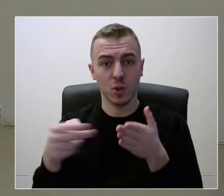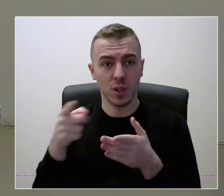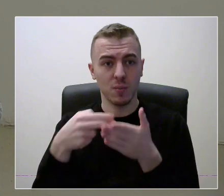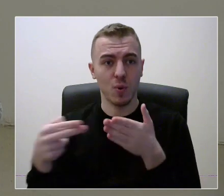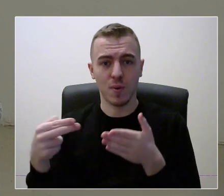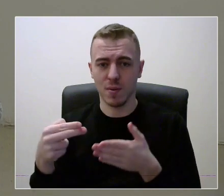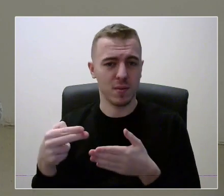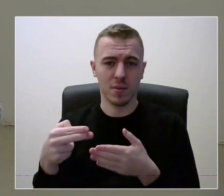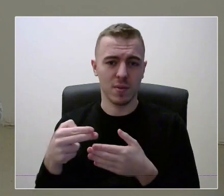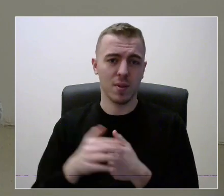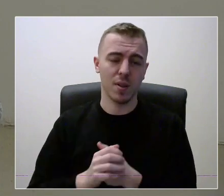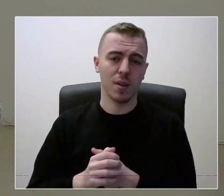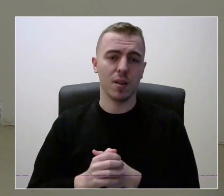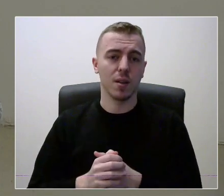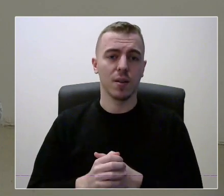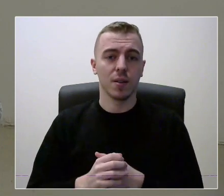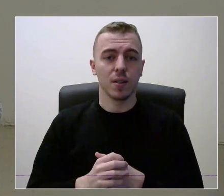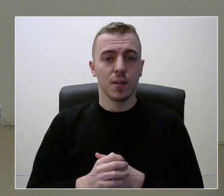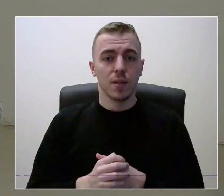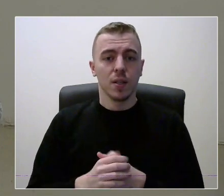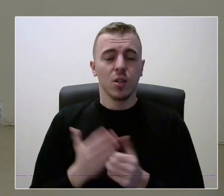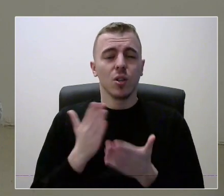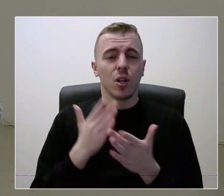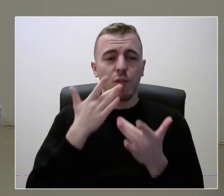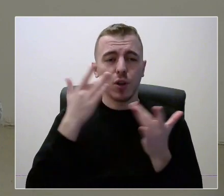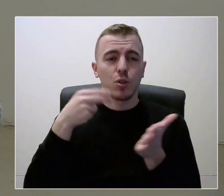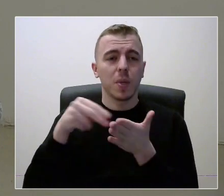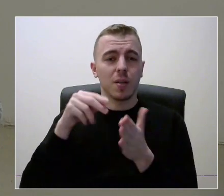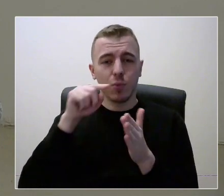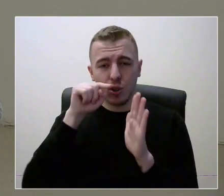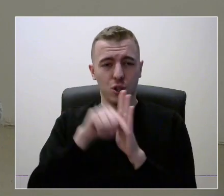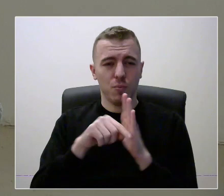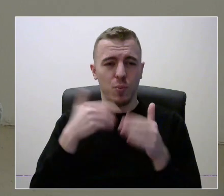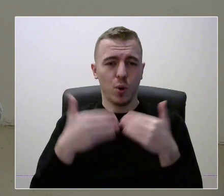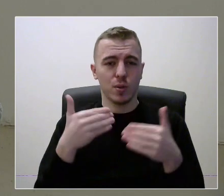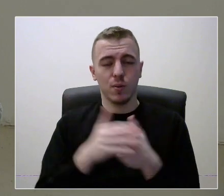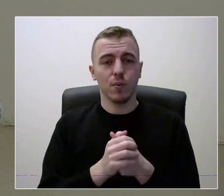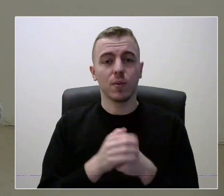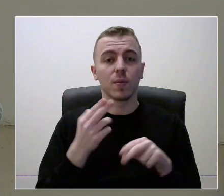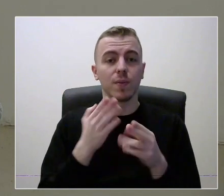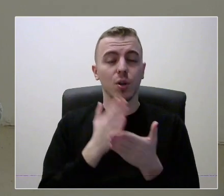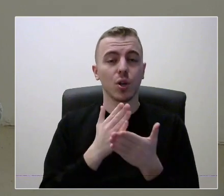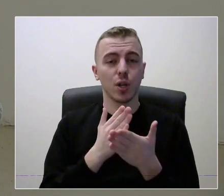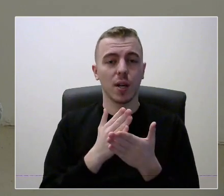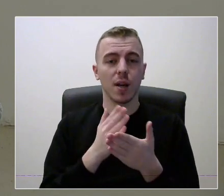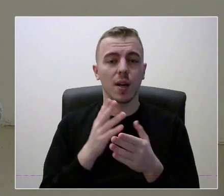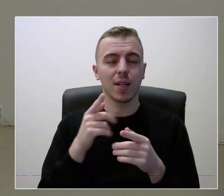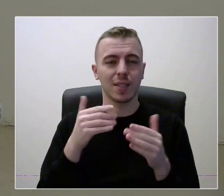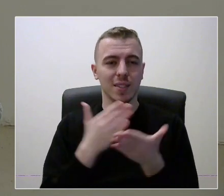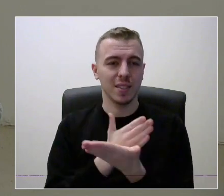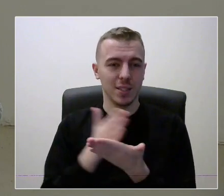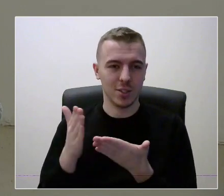šitą įmonę klauskit. Tai tiesiog yra kišimasis į viešųjų pirkimų, reiškia, procedūras. Tai yra tam tikra, reiškia, seka, yra turi